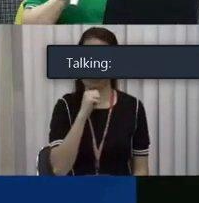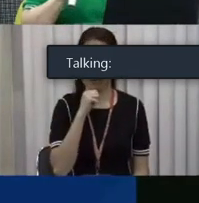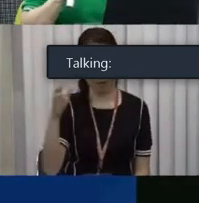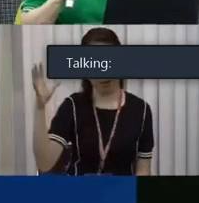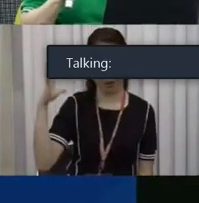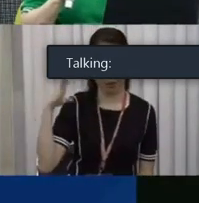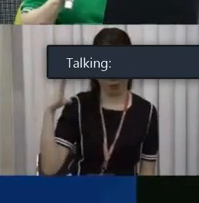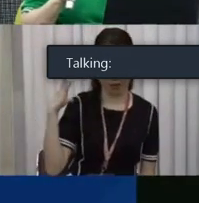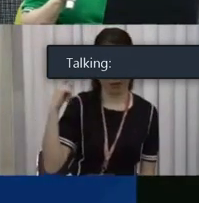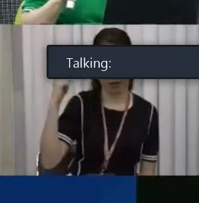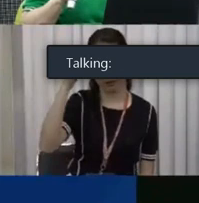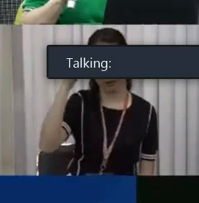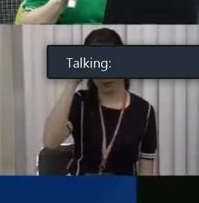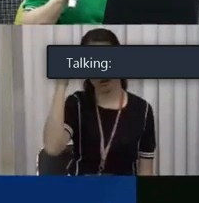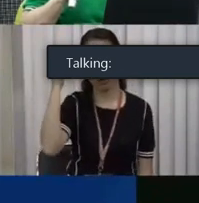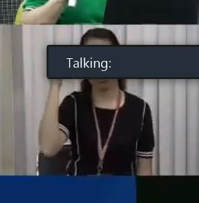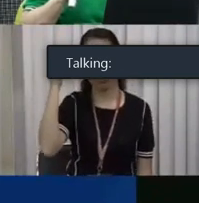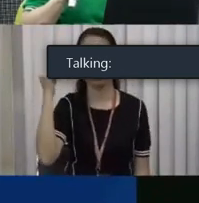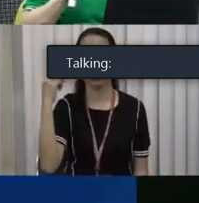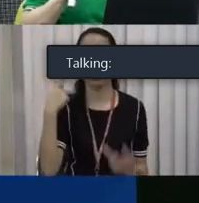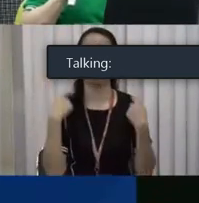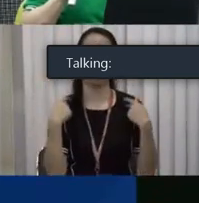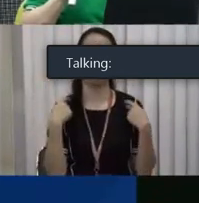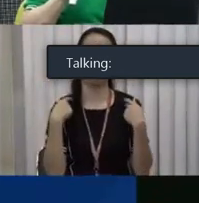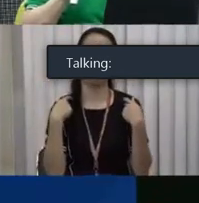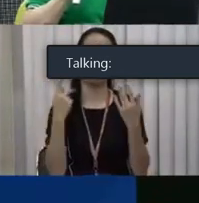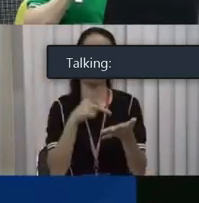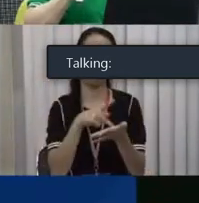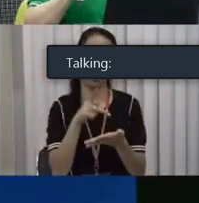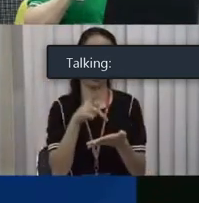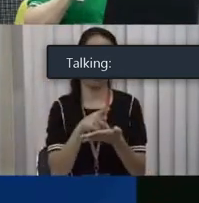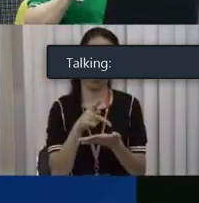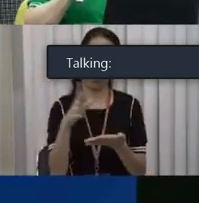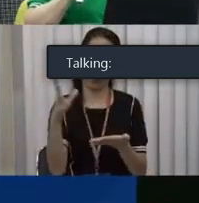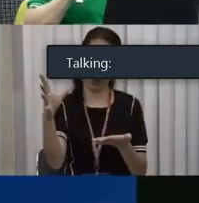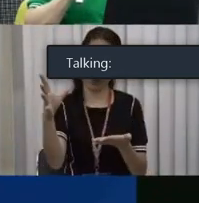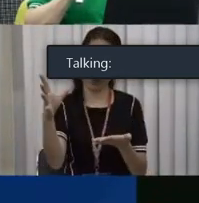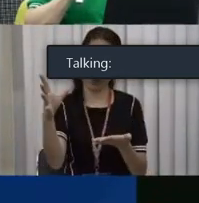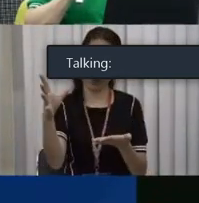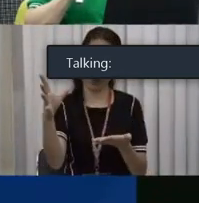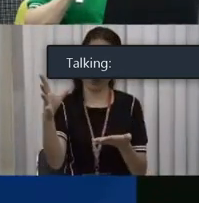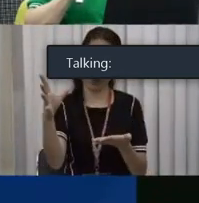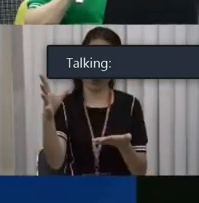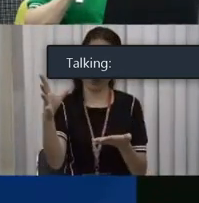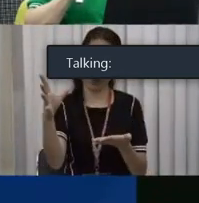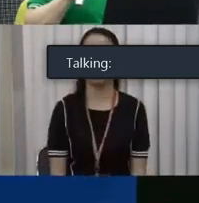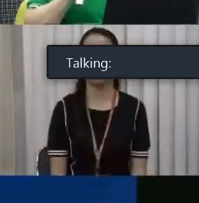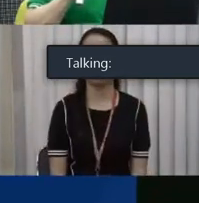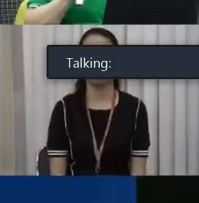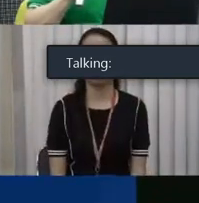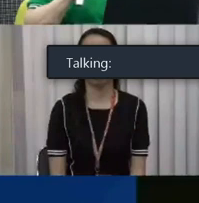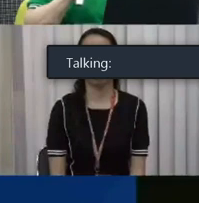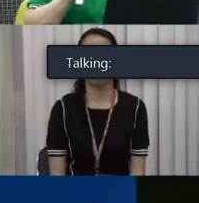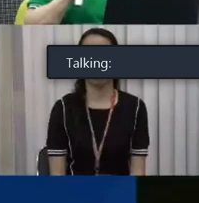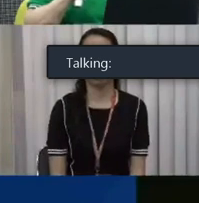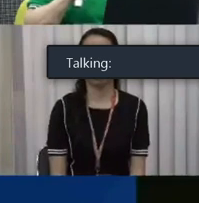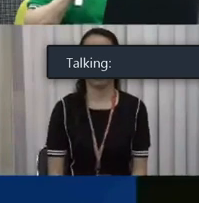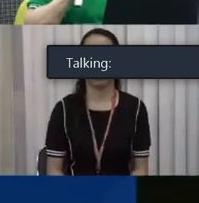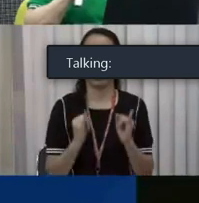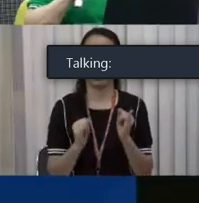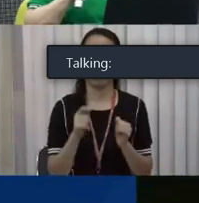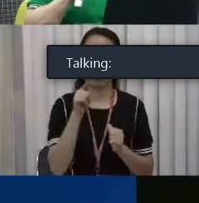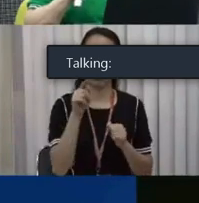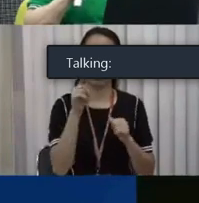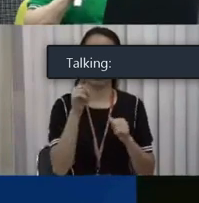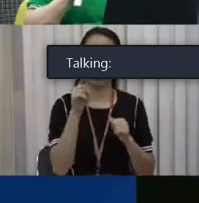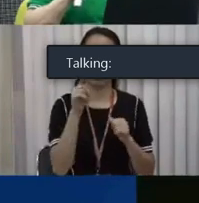swildo. Pero kung naa kay achievement nga naka-contribute sa success sa imong company